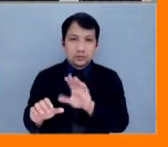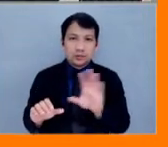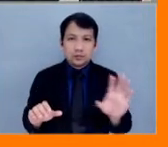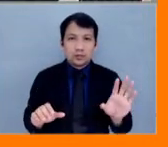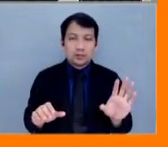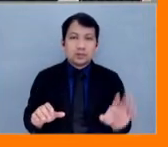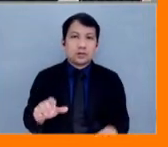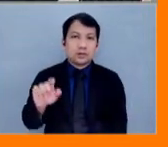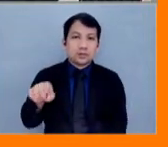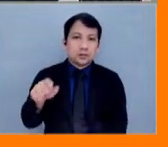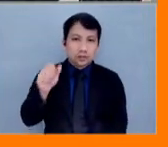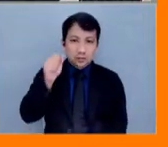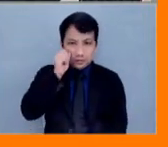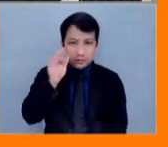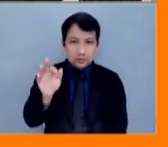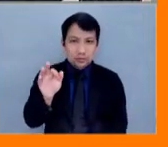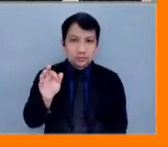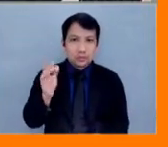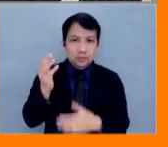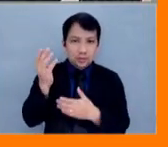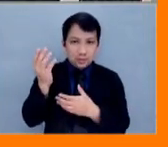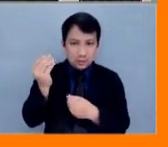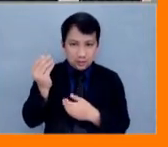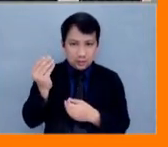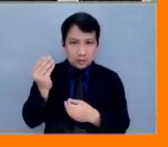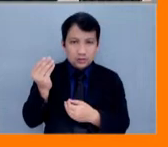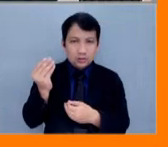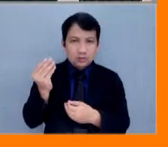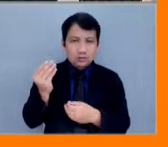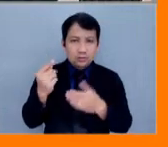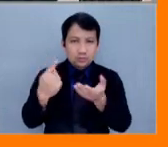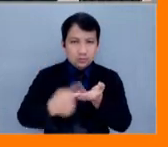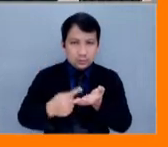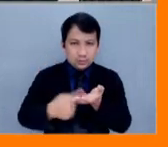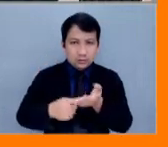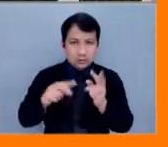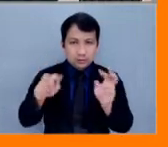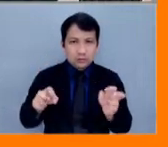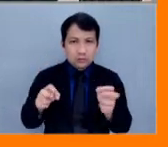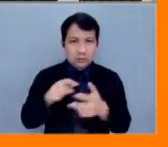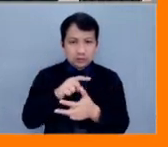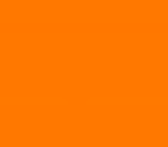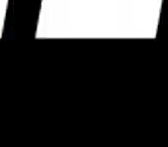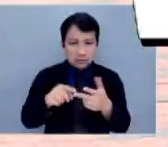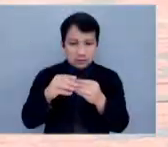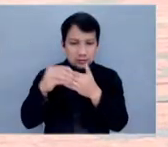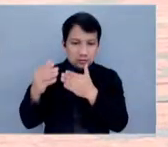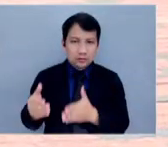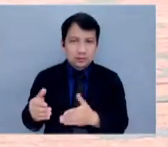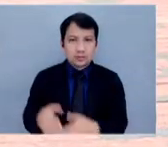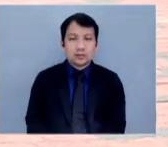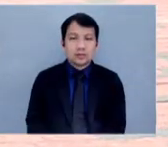si Shaila Francisco. Shaila, anong pag-uusapan dyan ng tatlong leader?